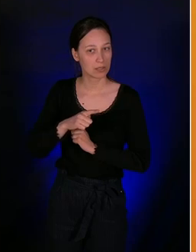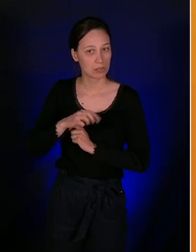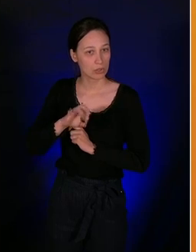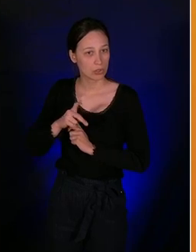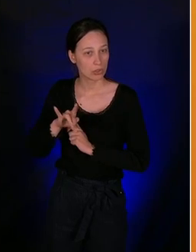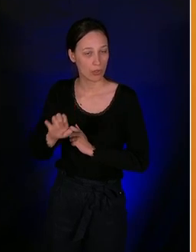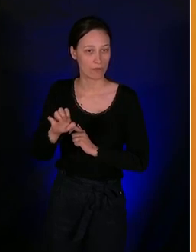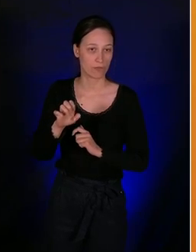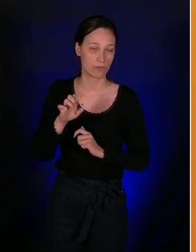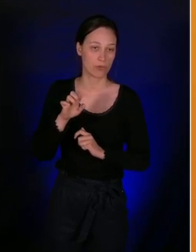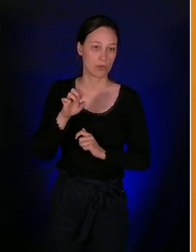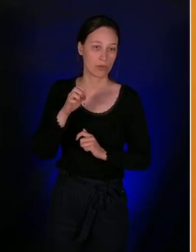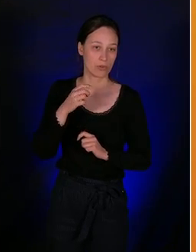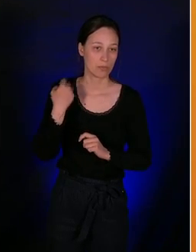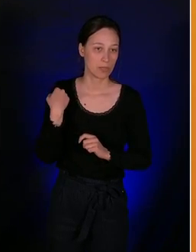38.